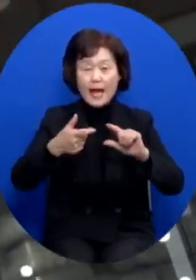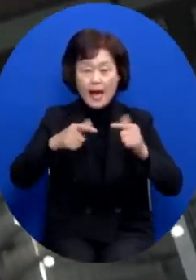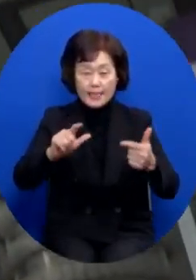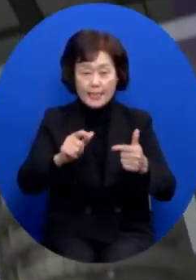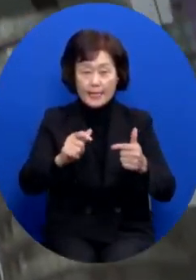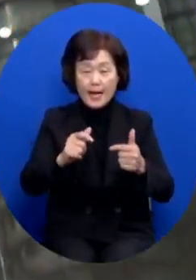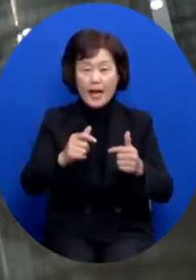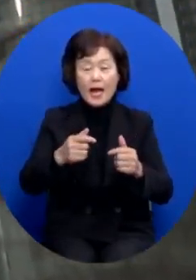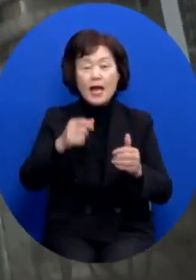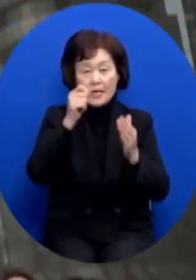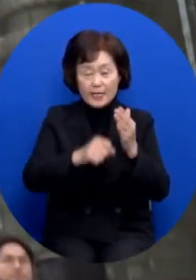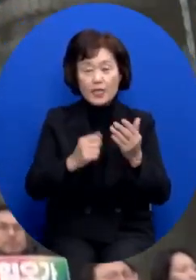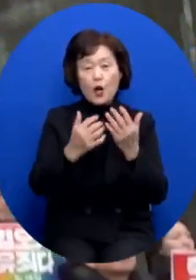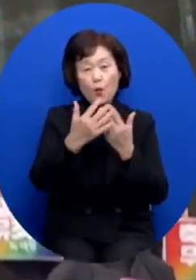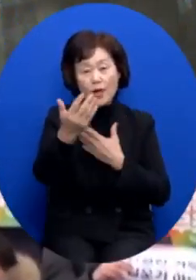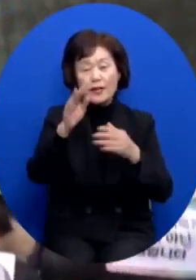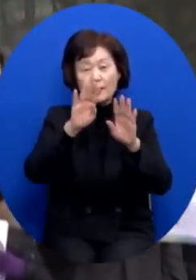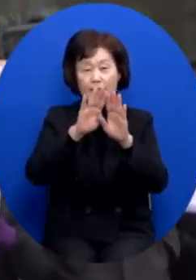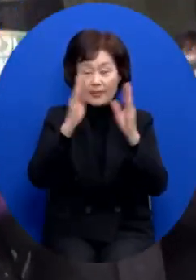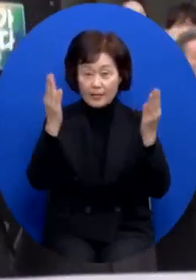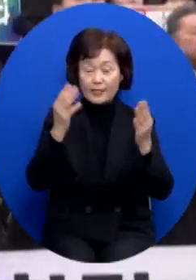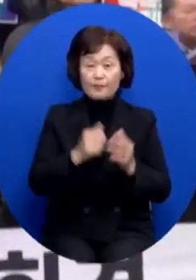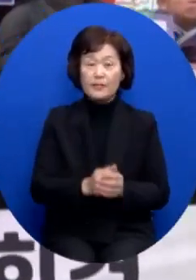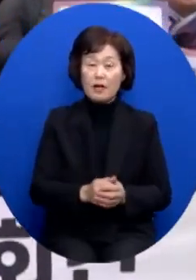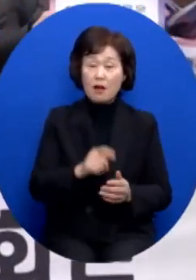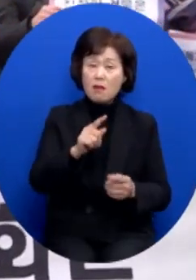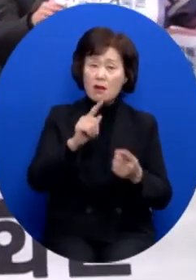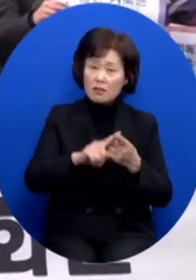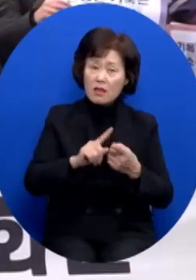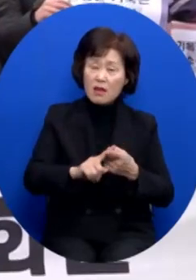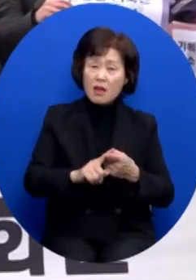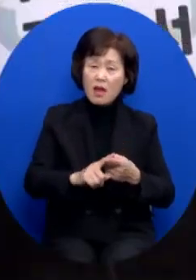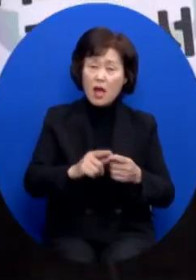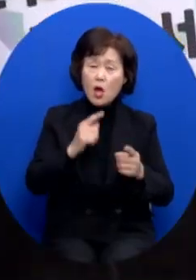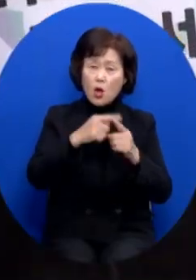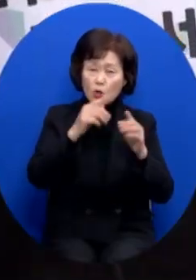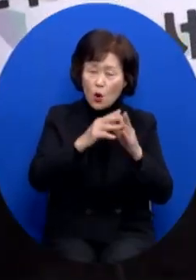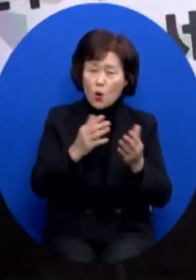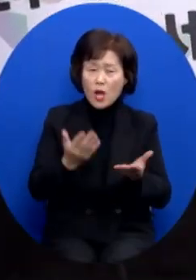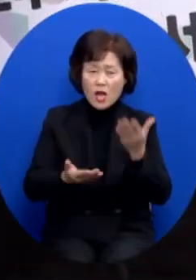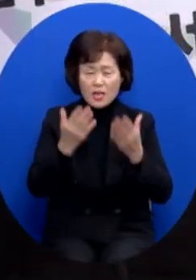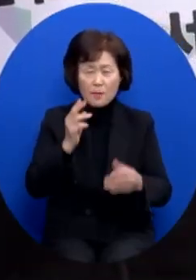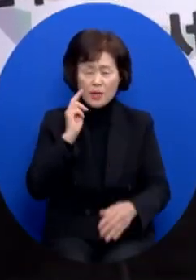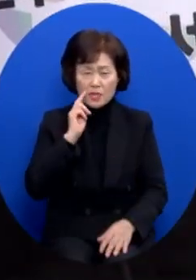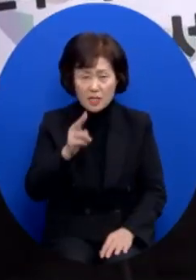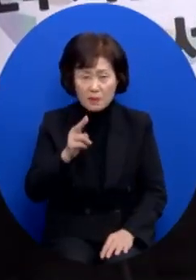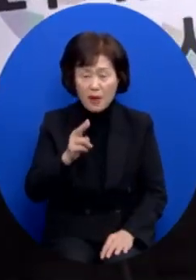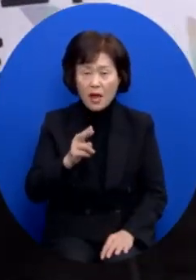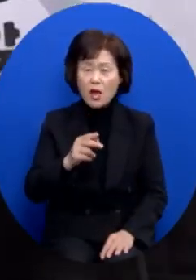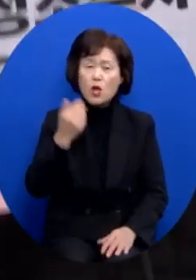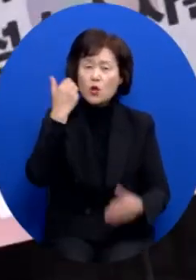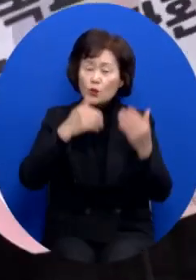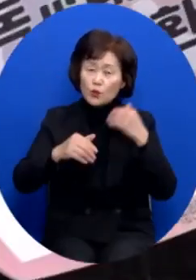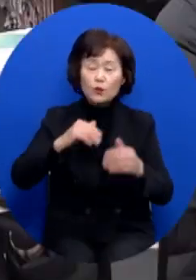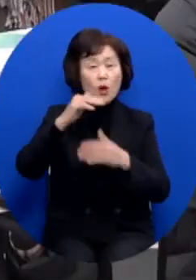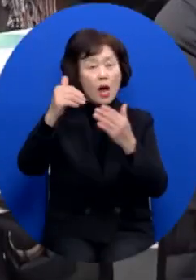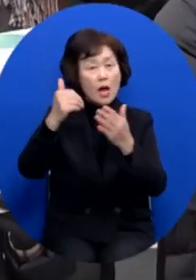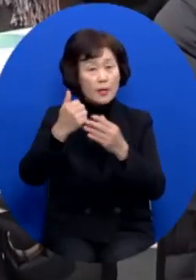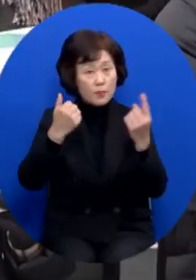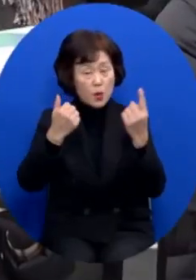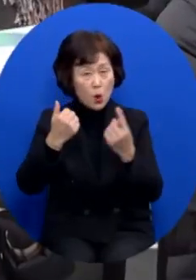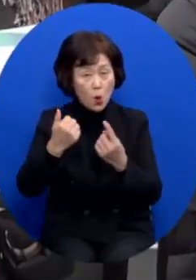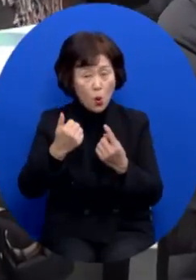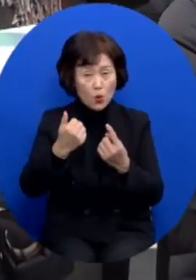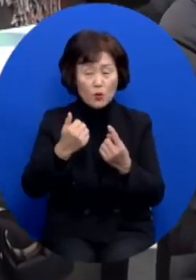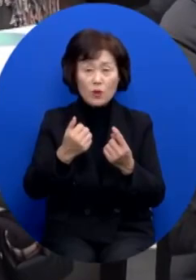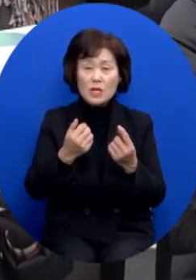대책위는 기자회견에서 성소수자를 향한 교회의 차별과 혐오가 극심한 오늘날 그 누구도 하나님께로 나오는 길이